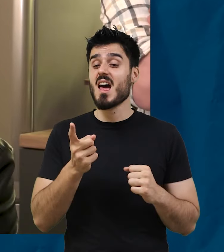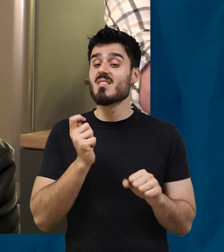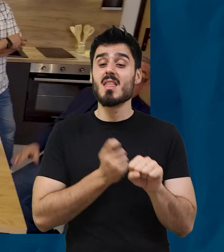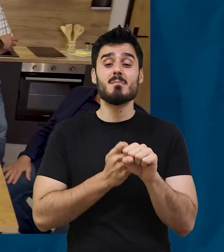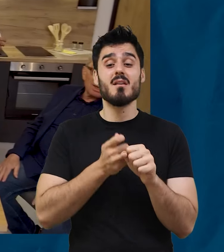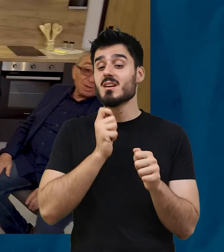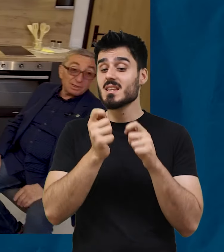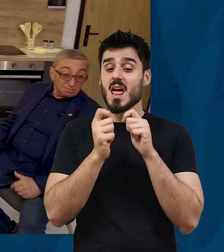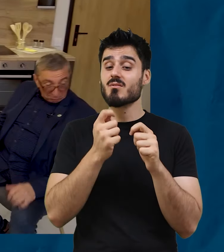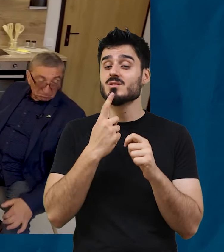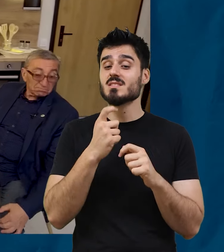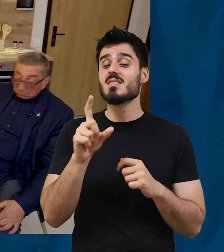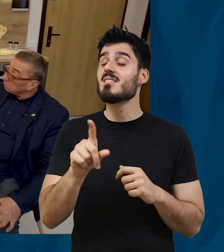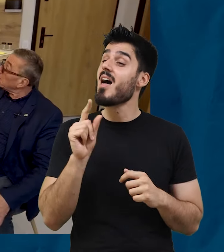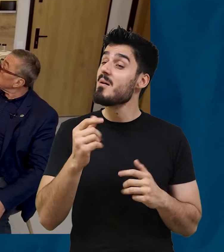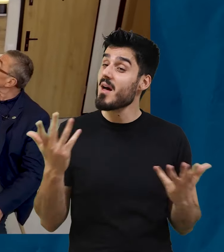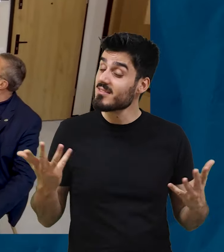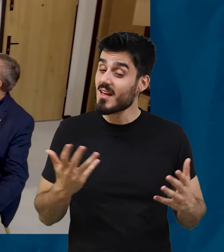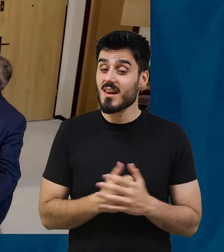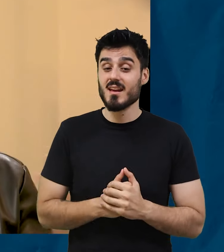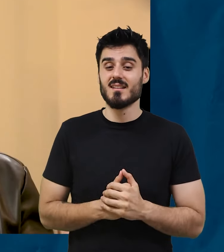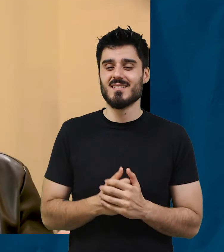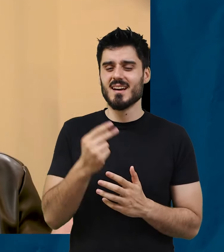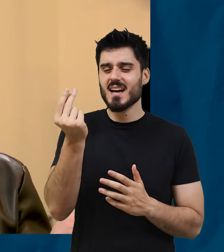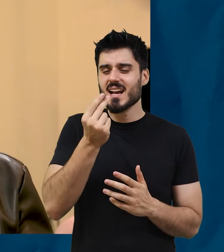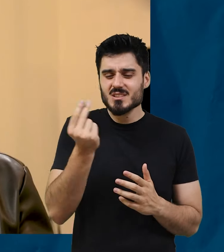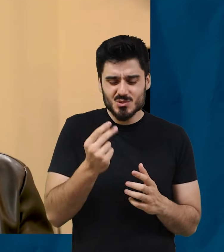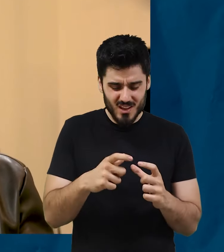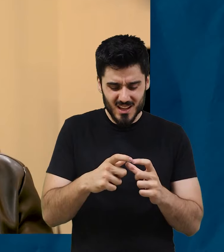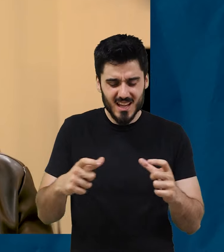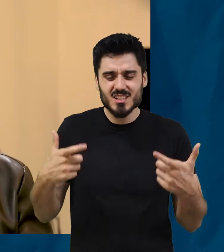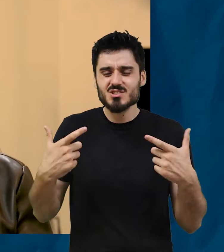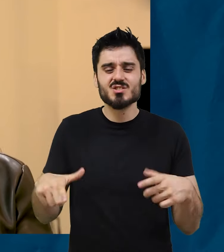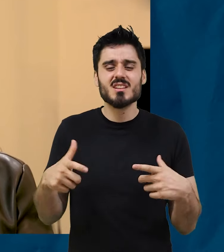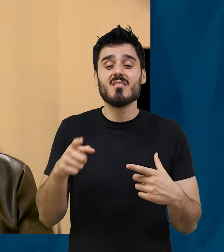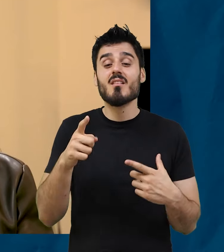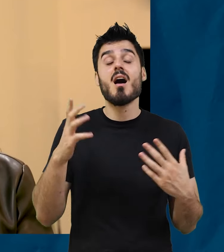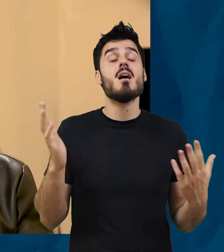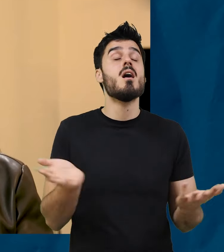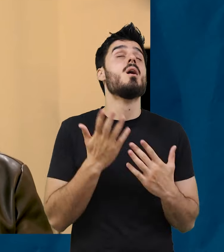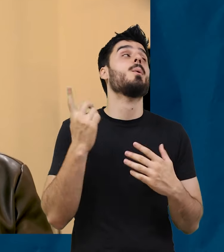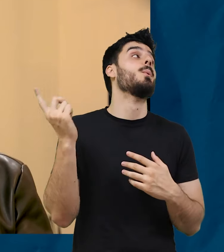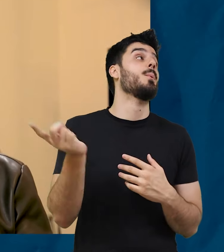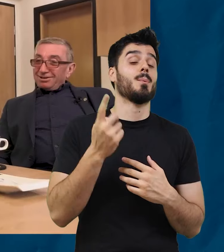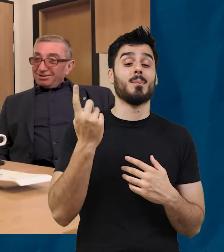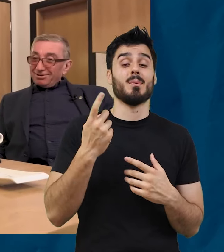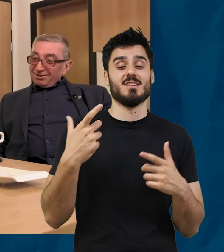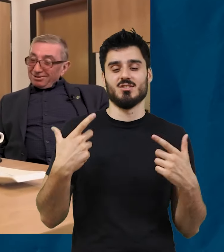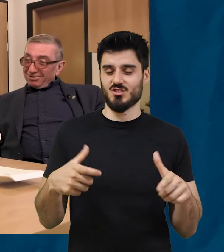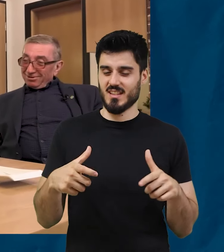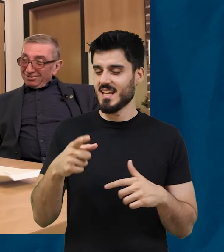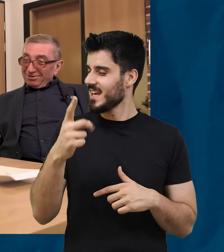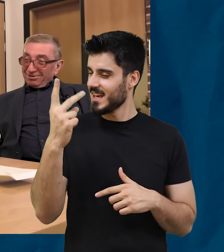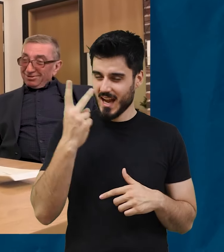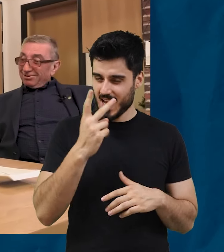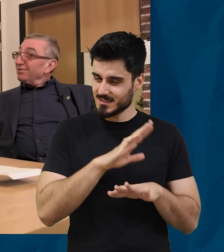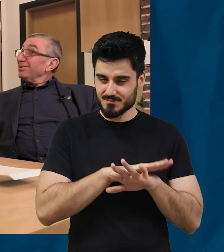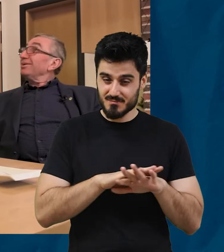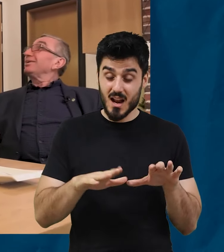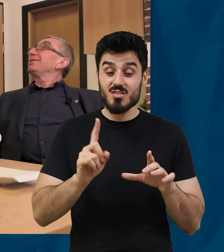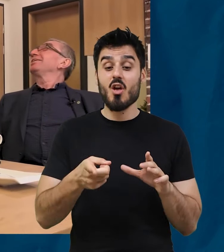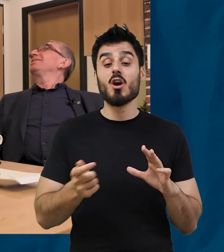правим интервю за наематели. Тези рисувани порцеланови чини, Това е уникално. Чиниите разбрахте кой ги е